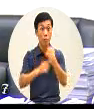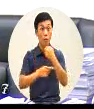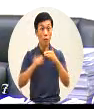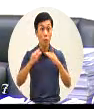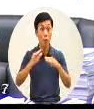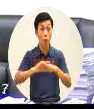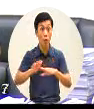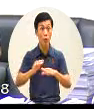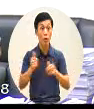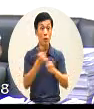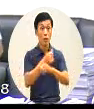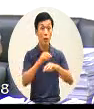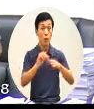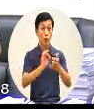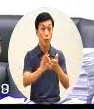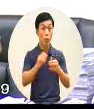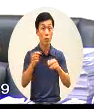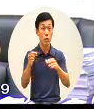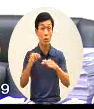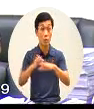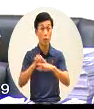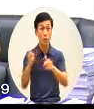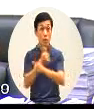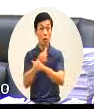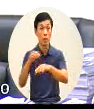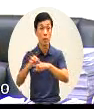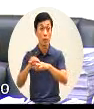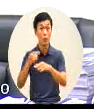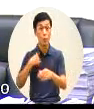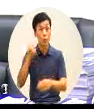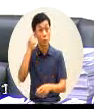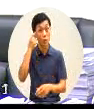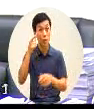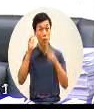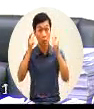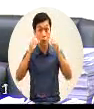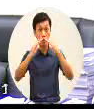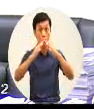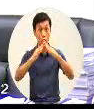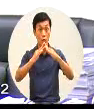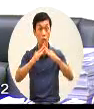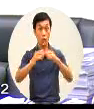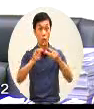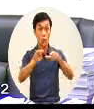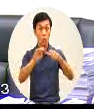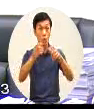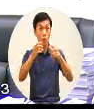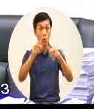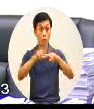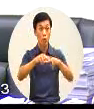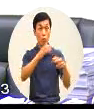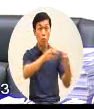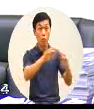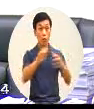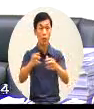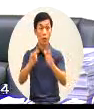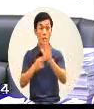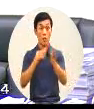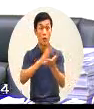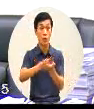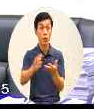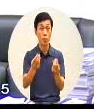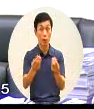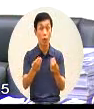代用代金来融理，我认为啊，目前啊，各用期啊，金钱公社啊都没有解决，不必